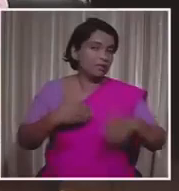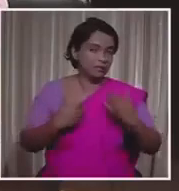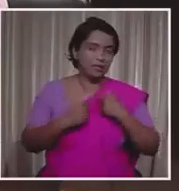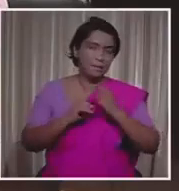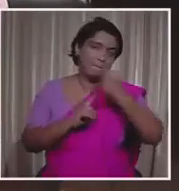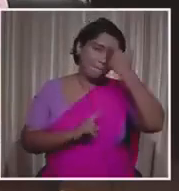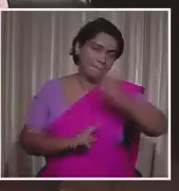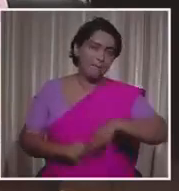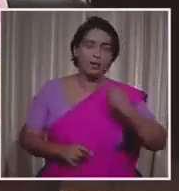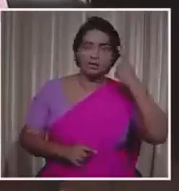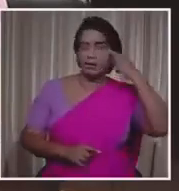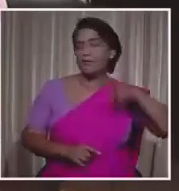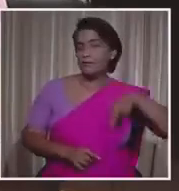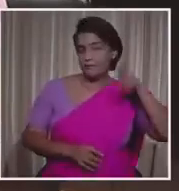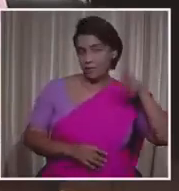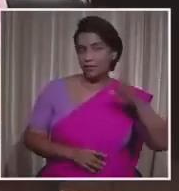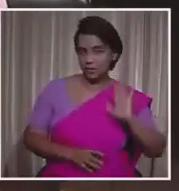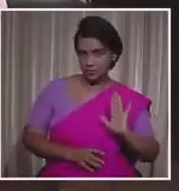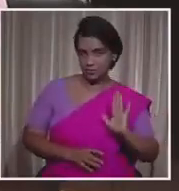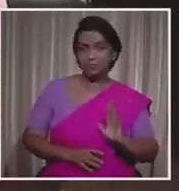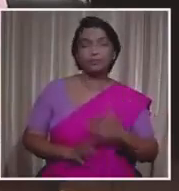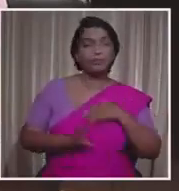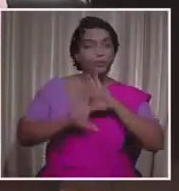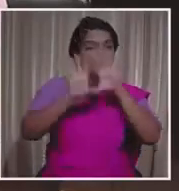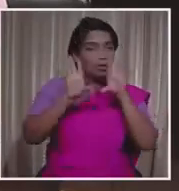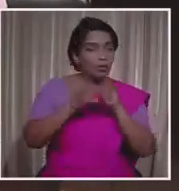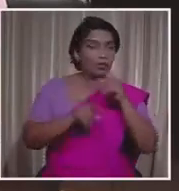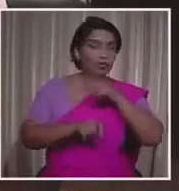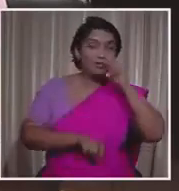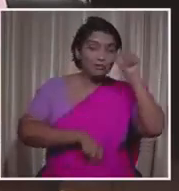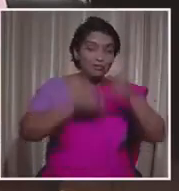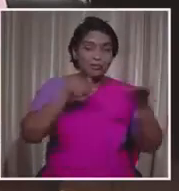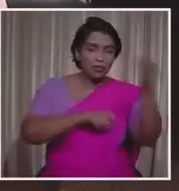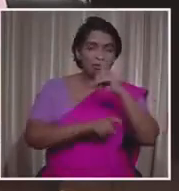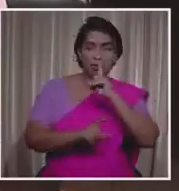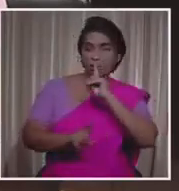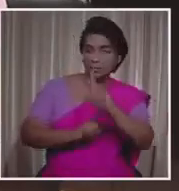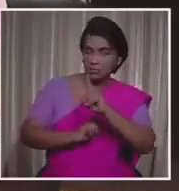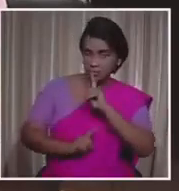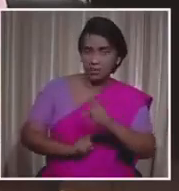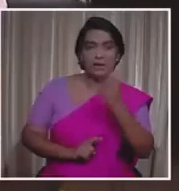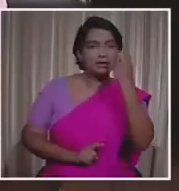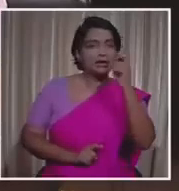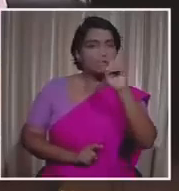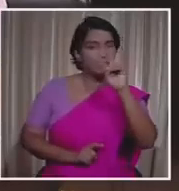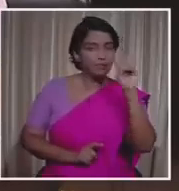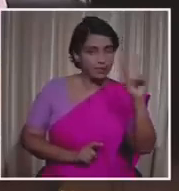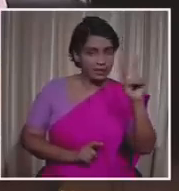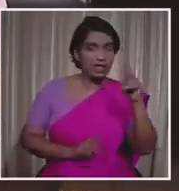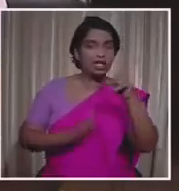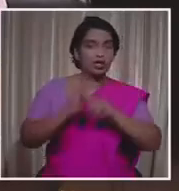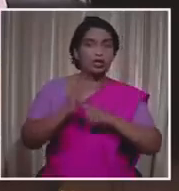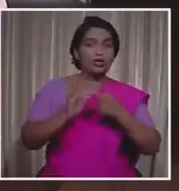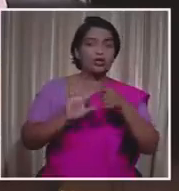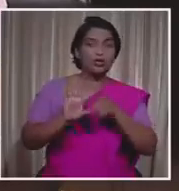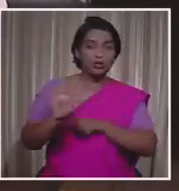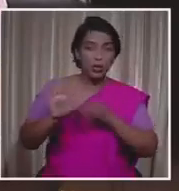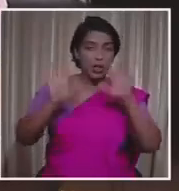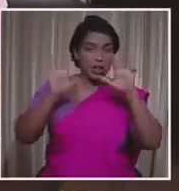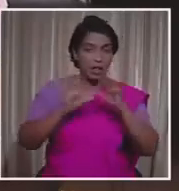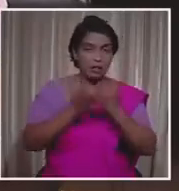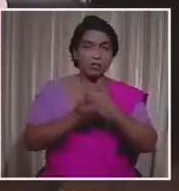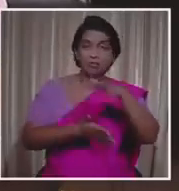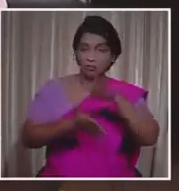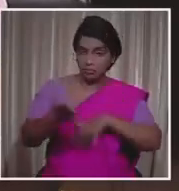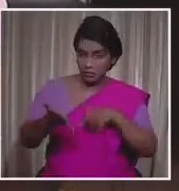පෞද්ගලික විශ්වාසය වේ. පොදු ජනතාවගේ ඉල්ලීම 2022 ජූලි මාස 9 වැනි දින ඇති ලිපිය